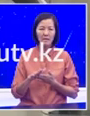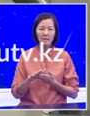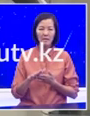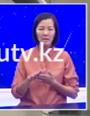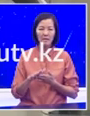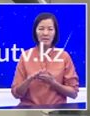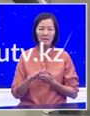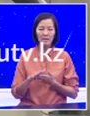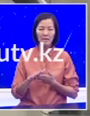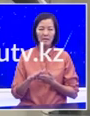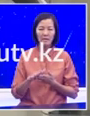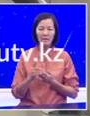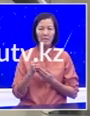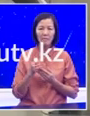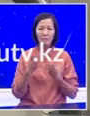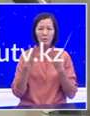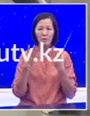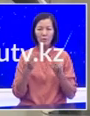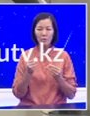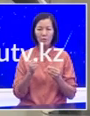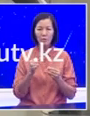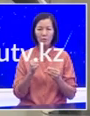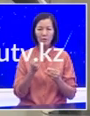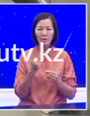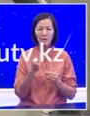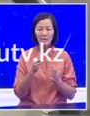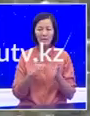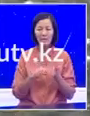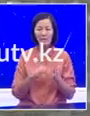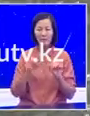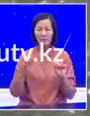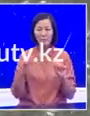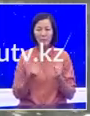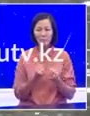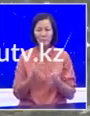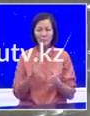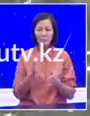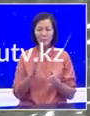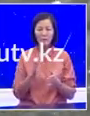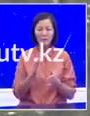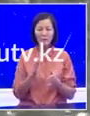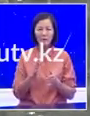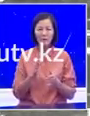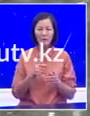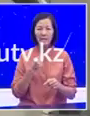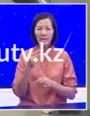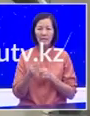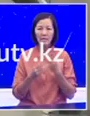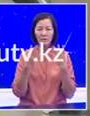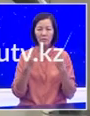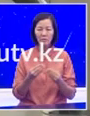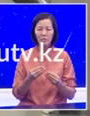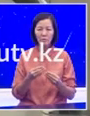айналдырып бір тәулікке қойып қоямыз. 2-8 градусқа бір тәулікке қойып қоямыз. Келесі күні құю процесін бастаймыз. GMP стандарты